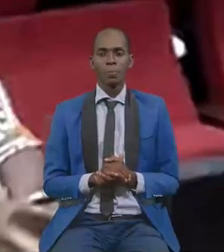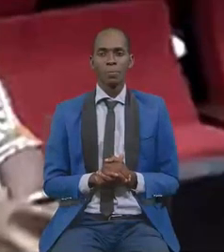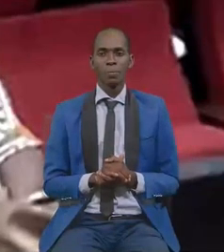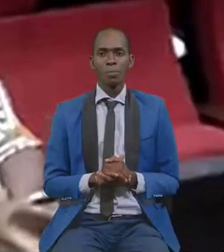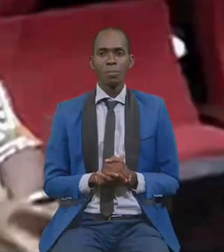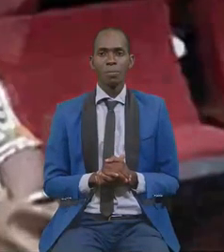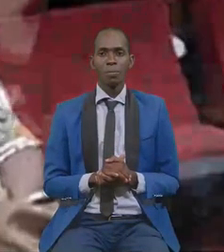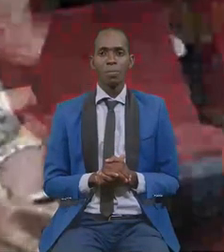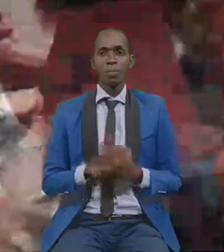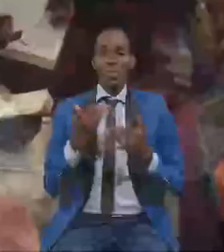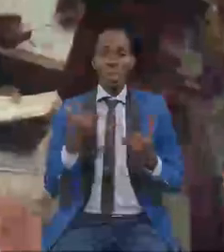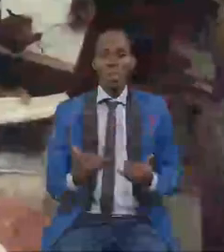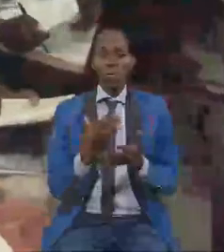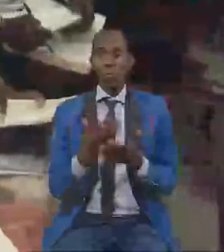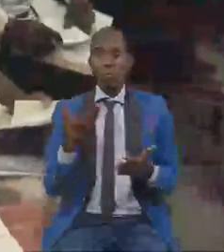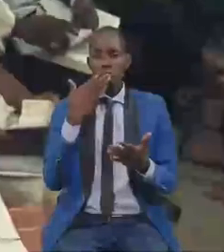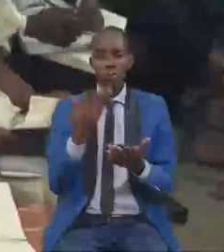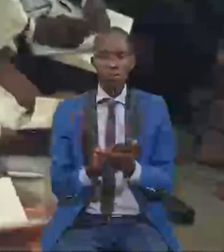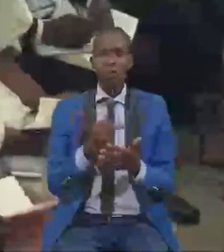Maintenant, quelque chose de bon va m'arriver.